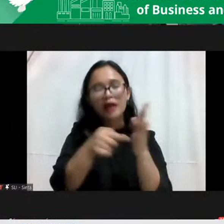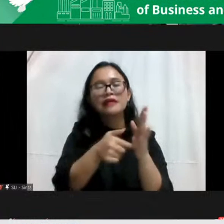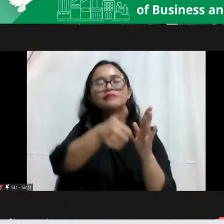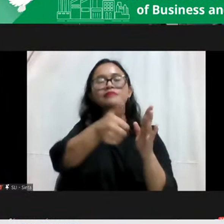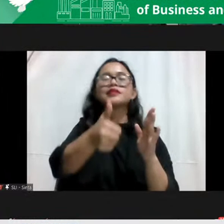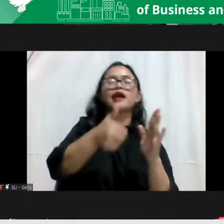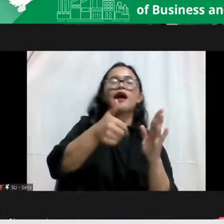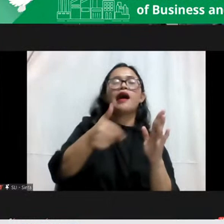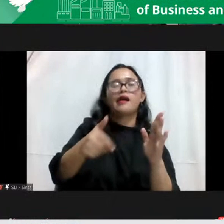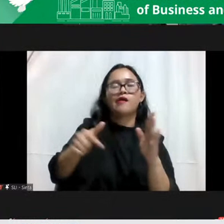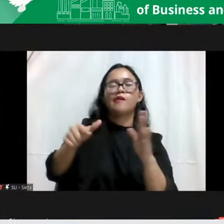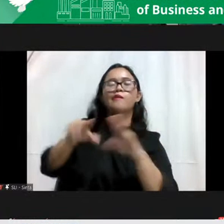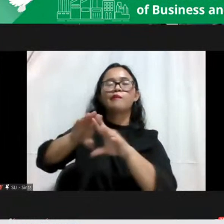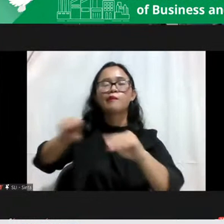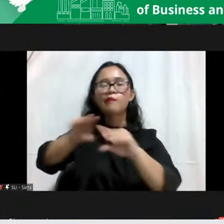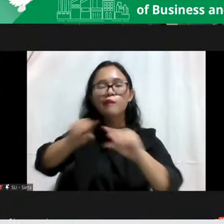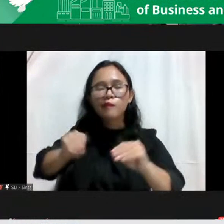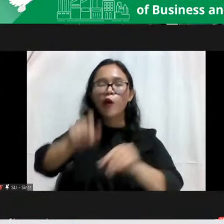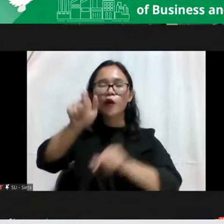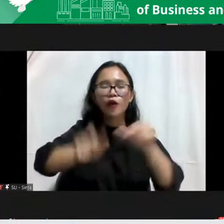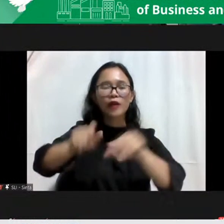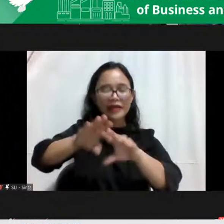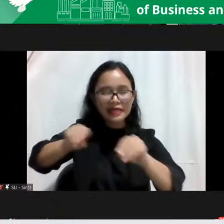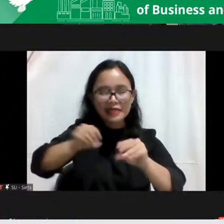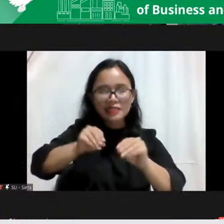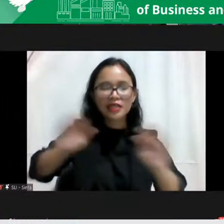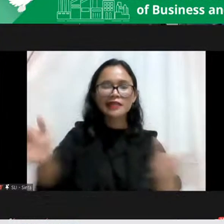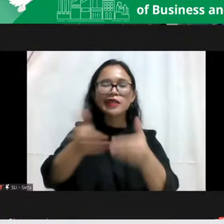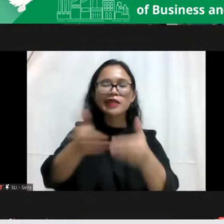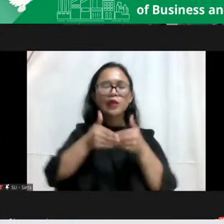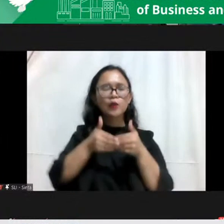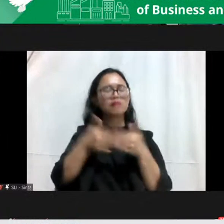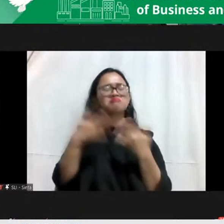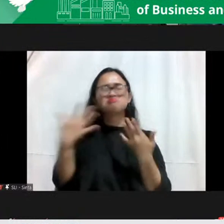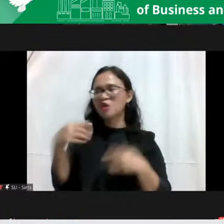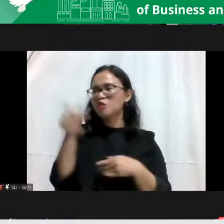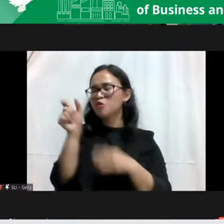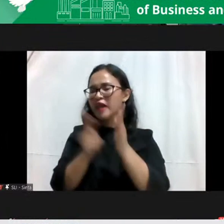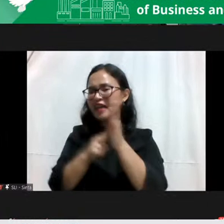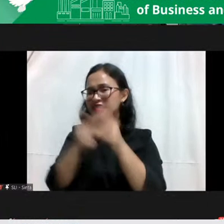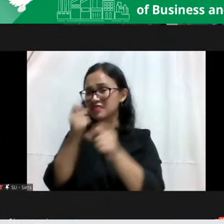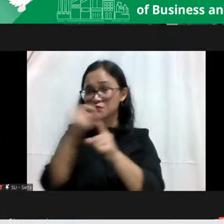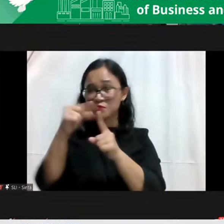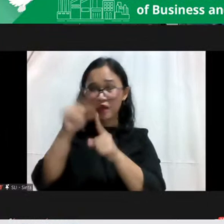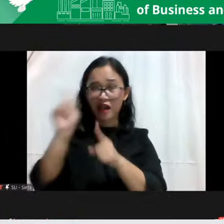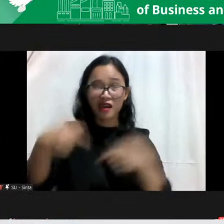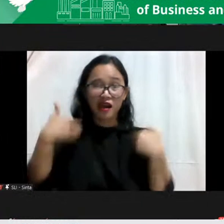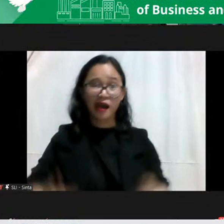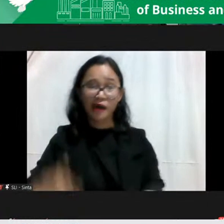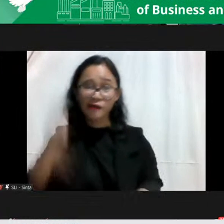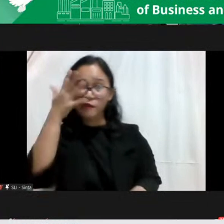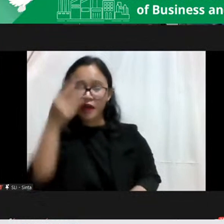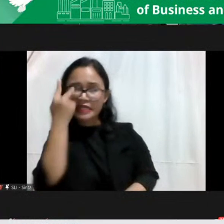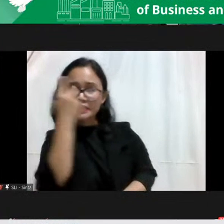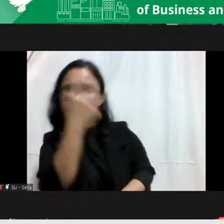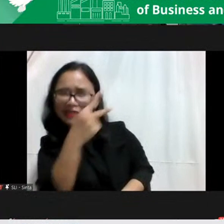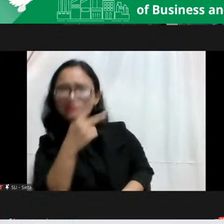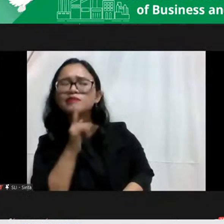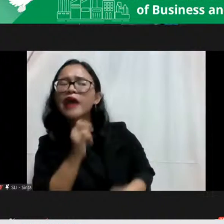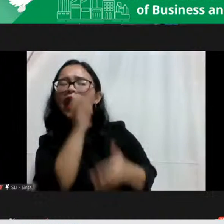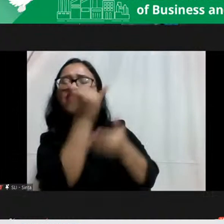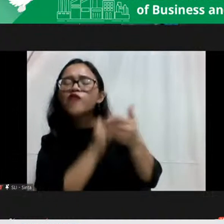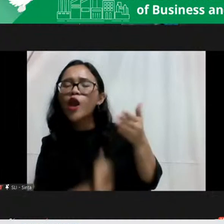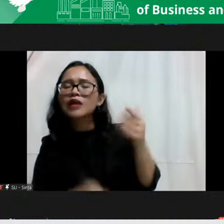pekerja sebagai sebuah lembaga apakah unungp memiliki peran semacam itu untuk melakukan intervensi dan